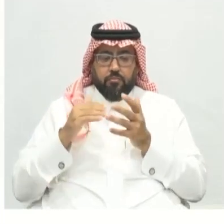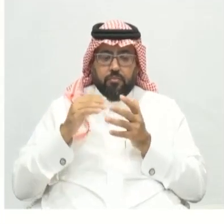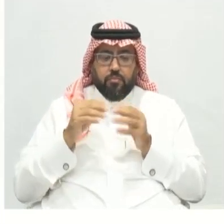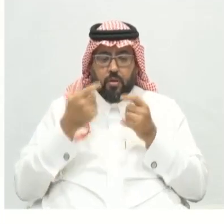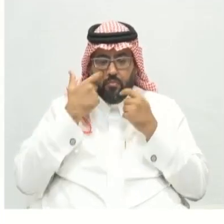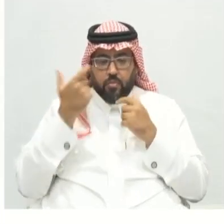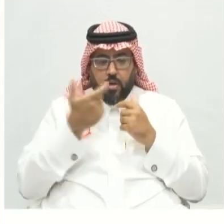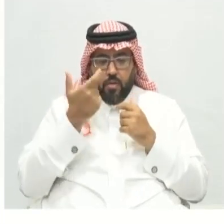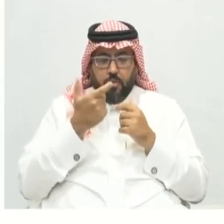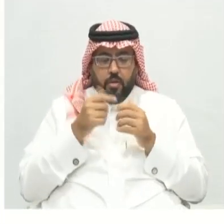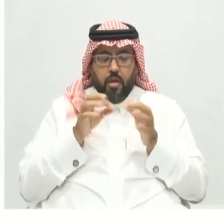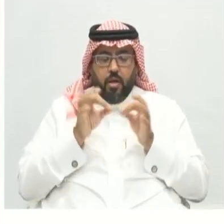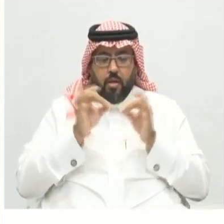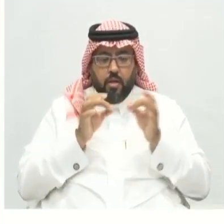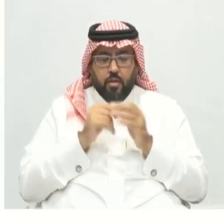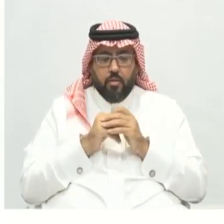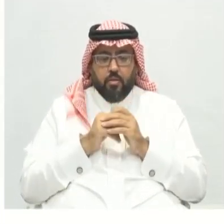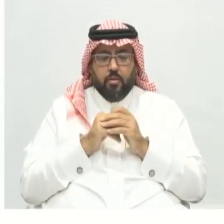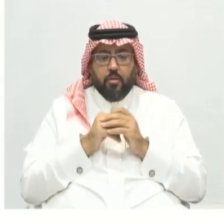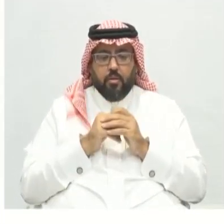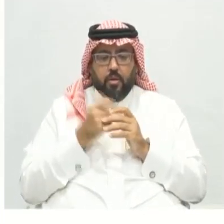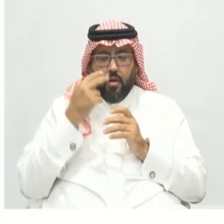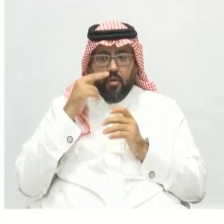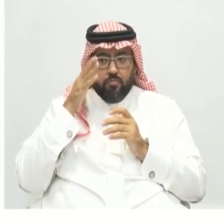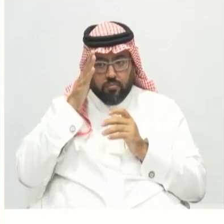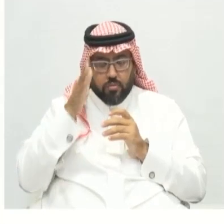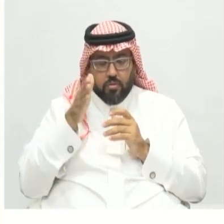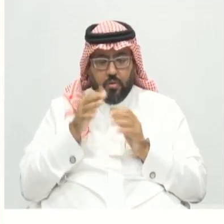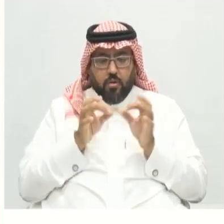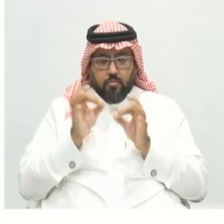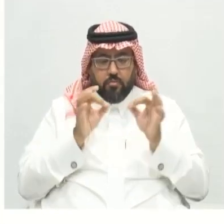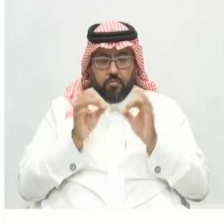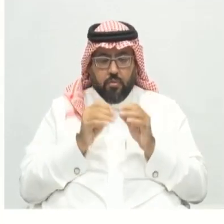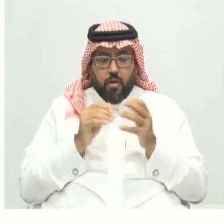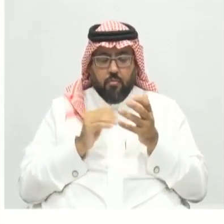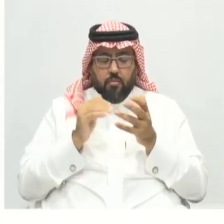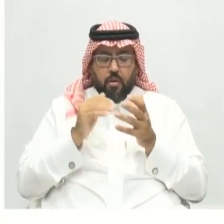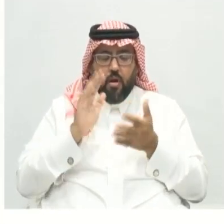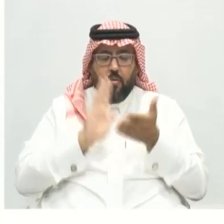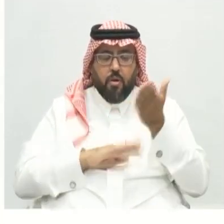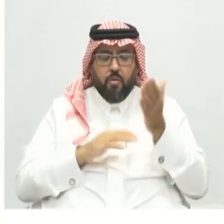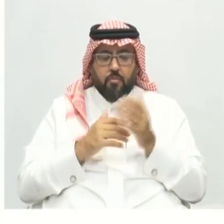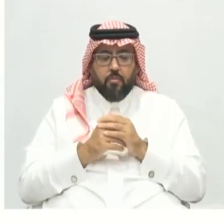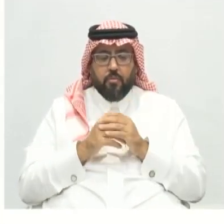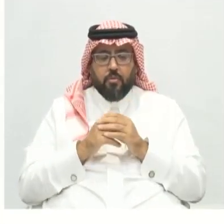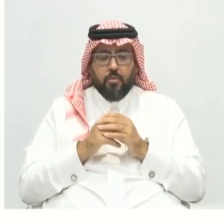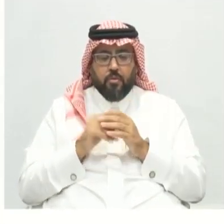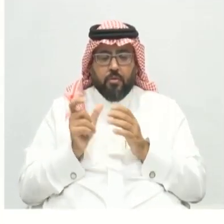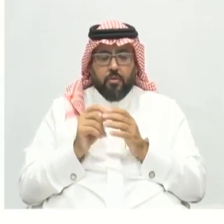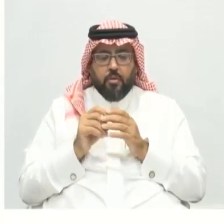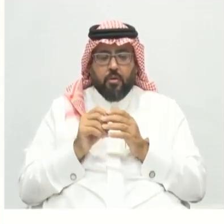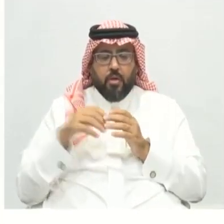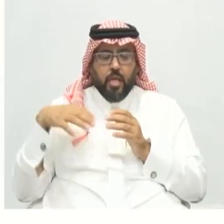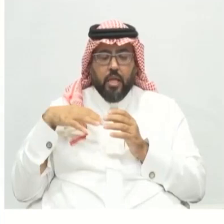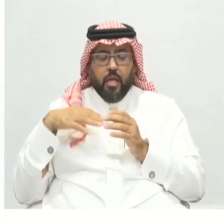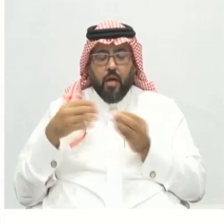تلك الخطط لتحقيق اهداف المشروع يركز تخطيط المشروع على النطاق والمهام والانشطه واداره